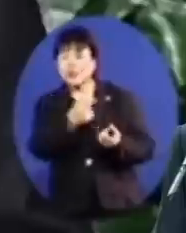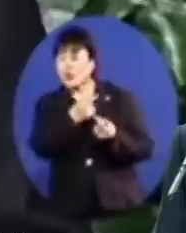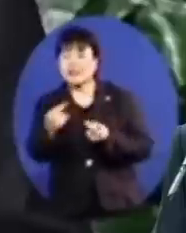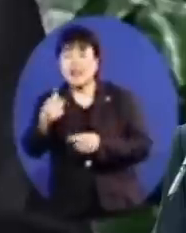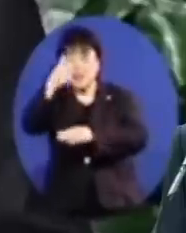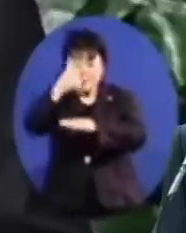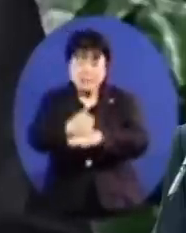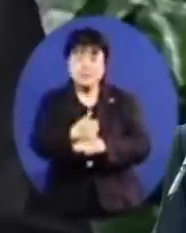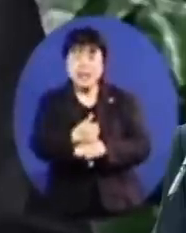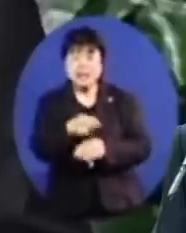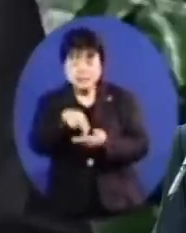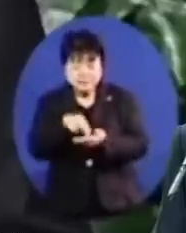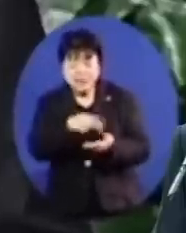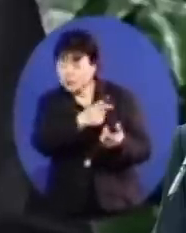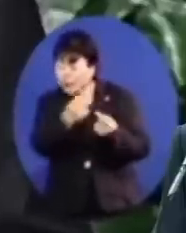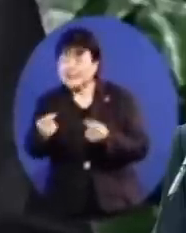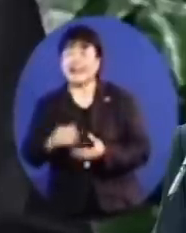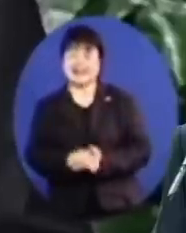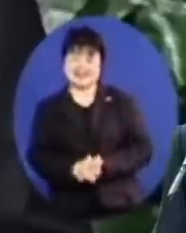같아요.